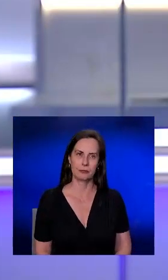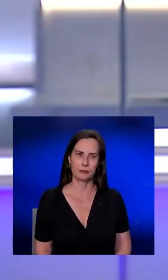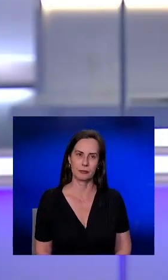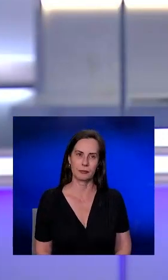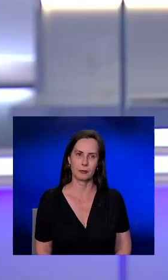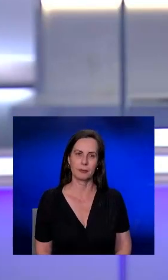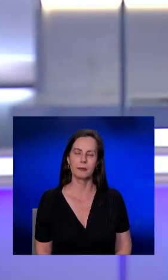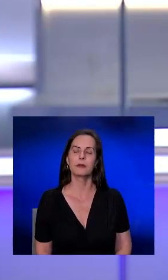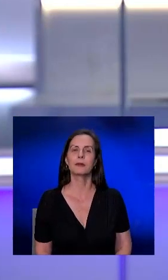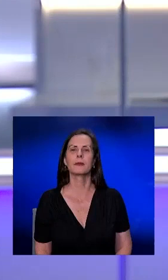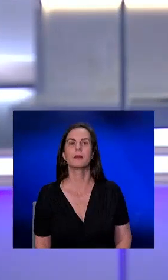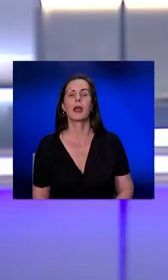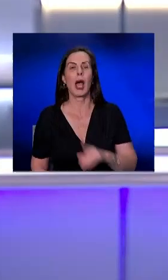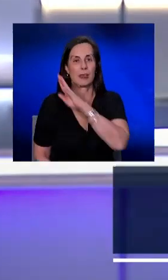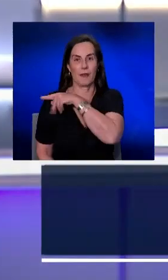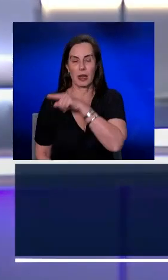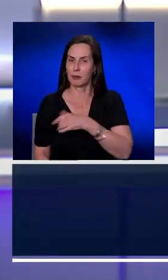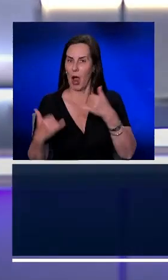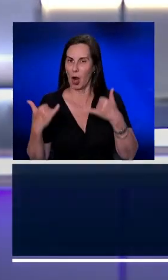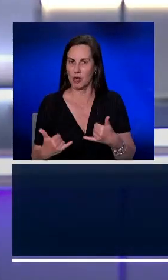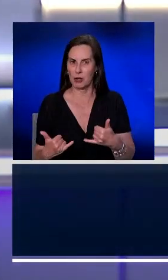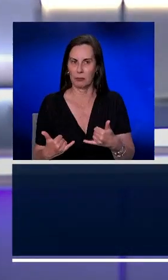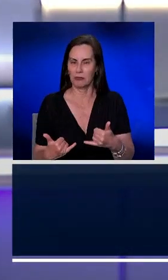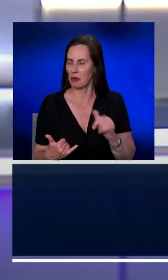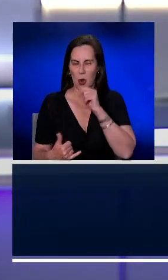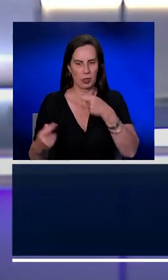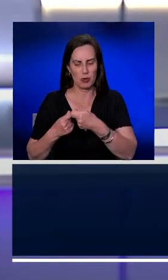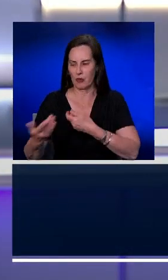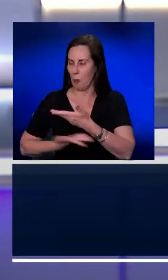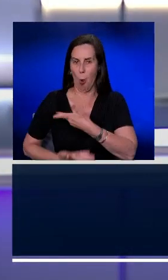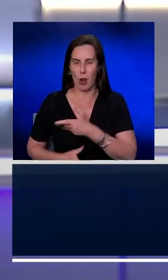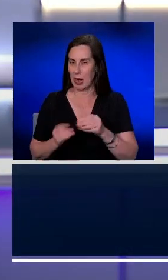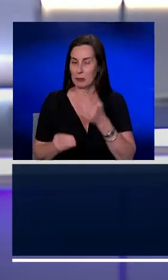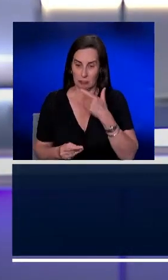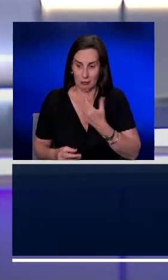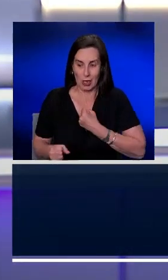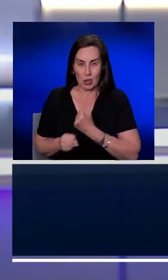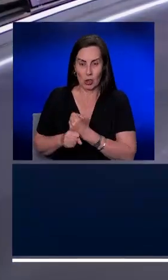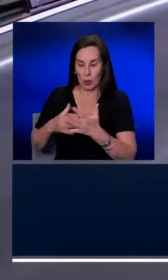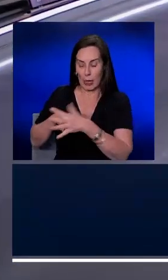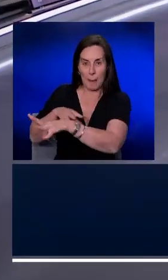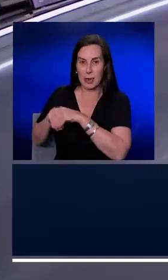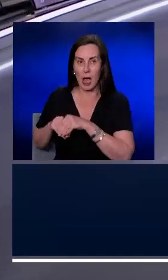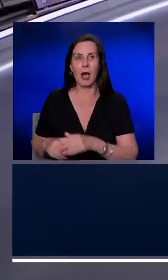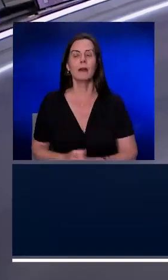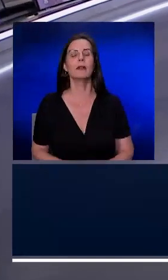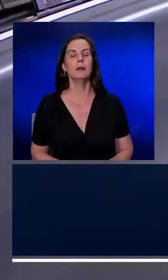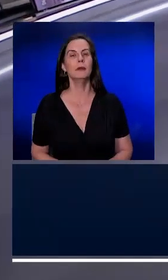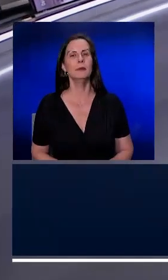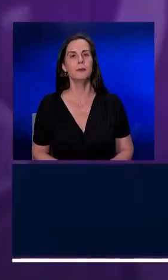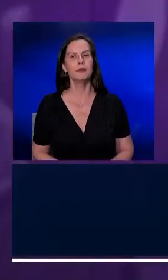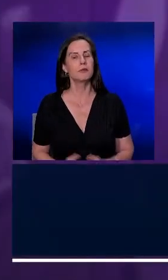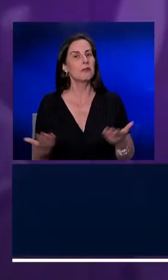אז כאמור, ברשות הפלסטינית כרגע לא ממש משתפים פעולה עם הקריאה הישראלית לחקירה משותפת. רועי קייס, כתבנו לענייני ערבים,